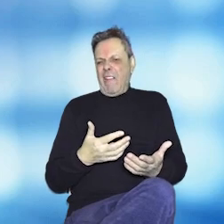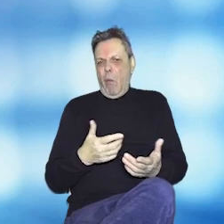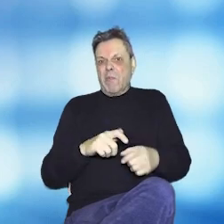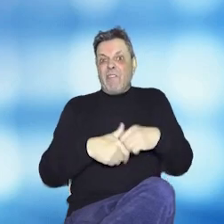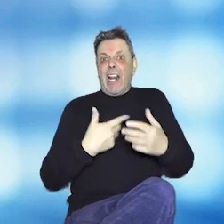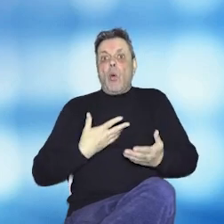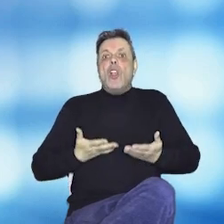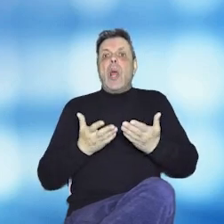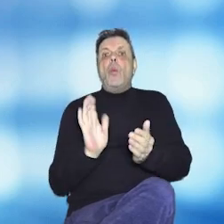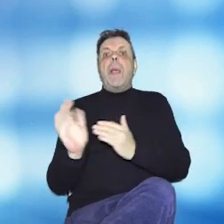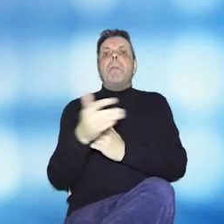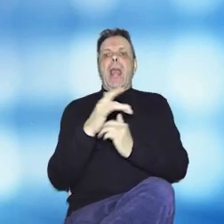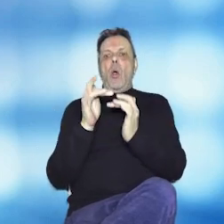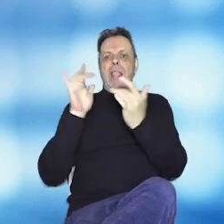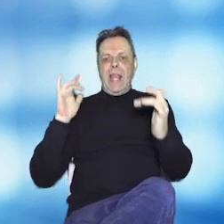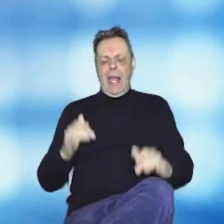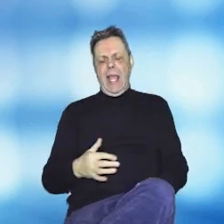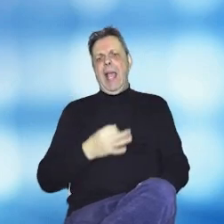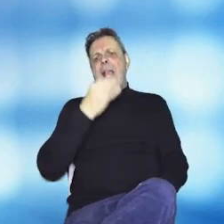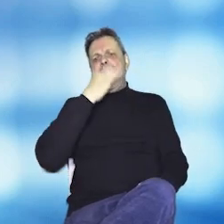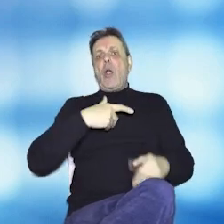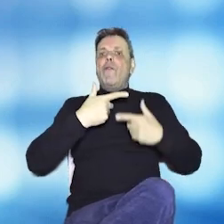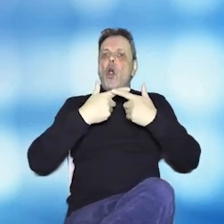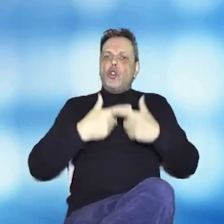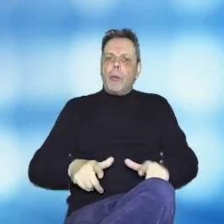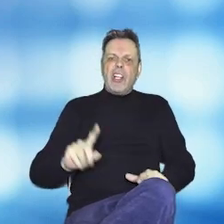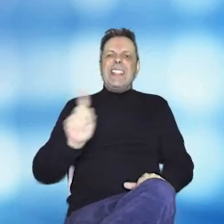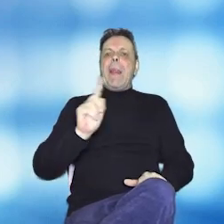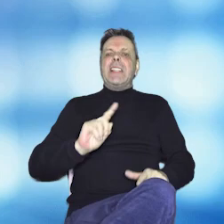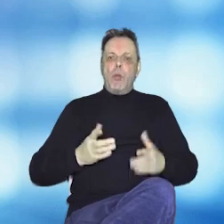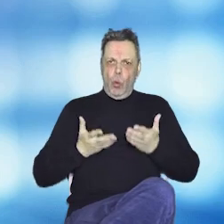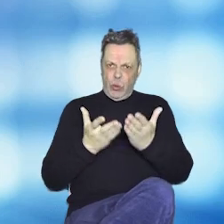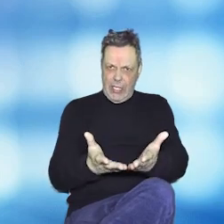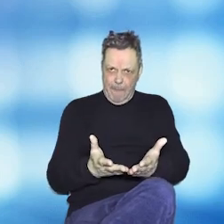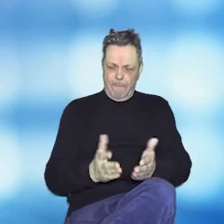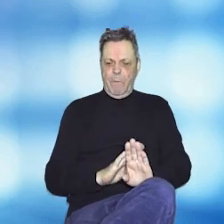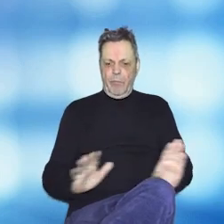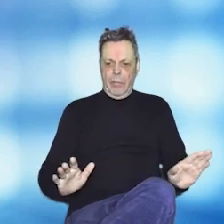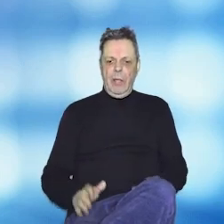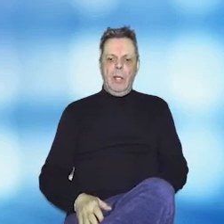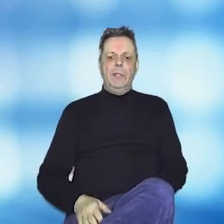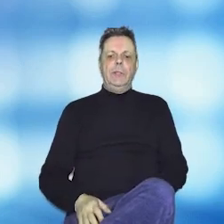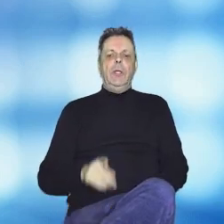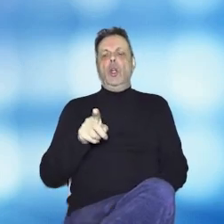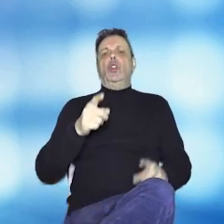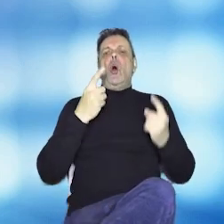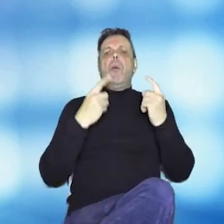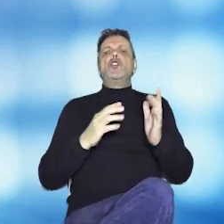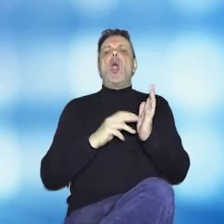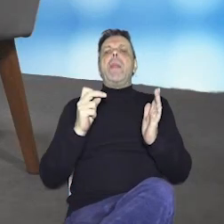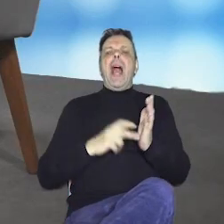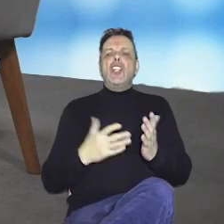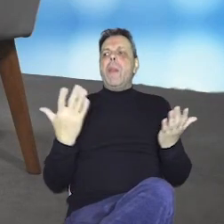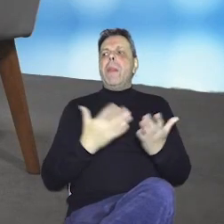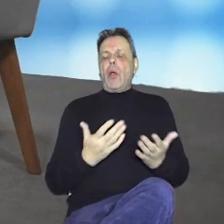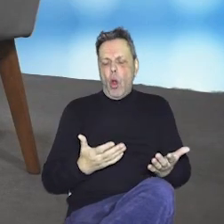se nudi preko interneta. Dakle, lijekovi odobreni se ne smiju nuditi na taj način, jel da? To postoji način